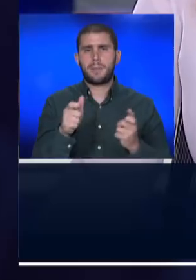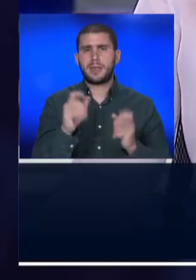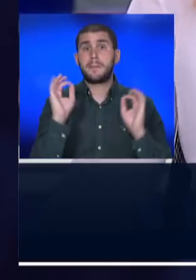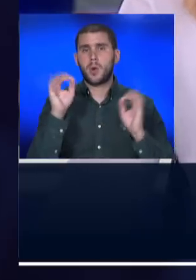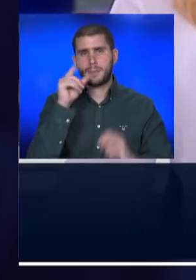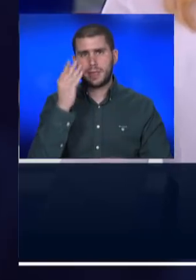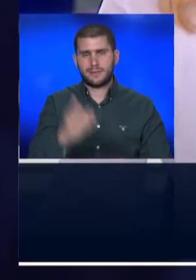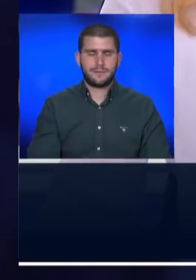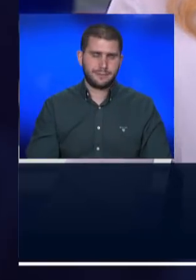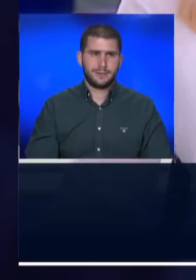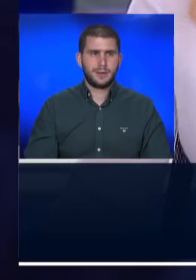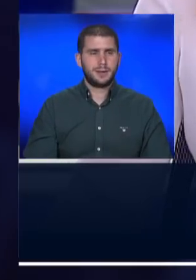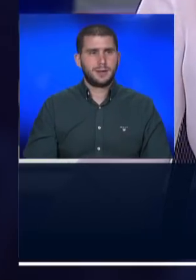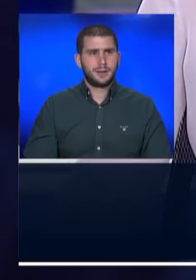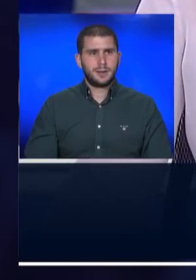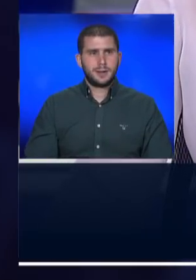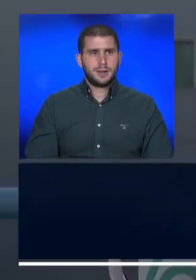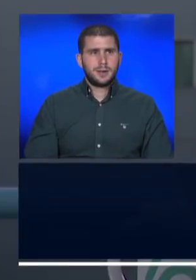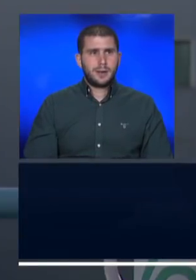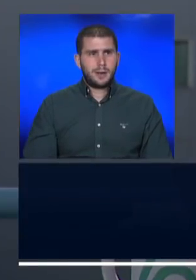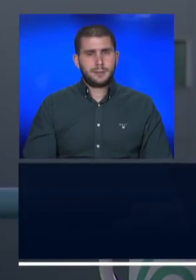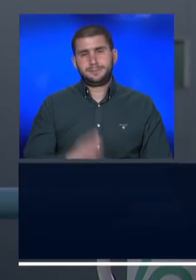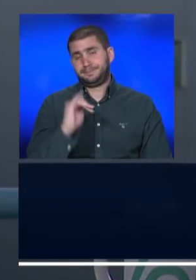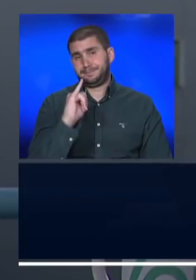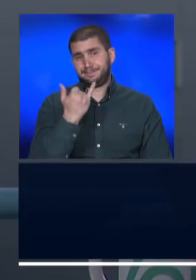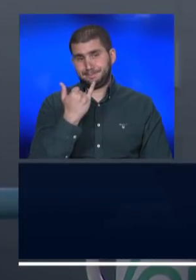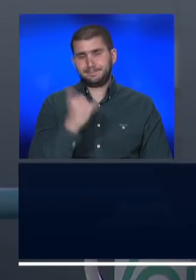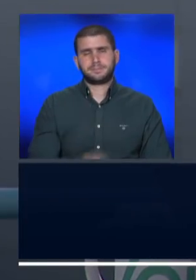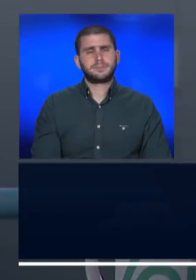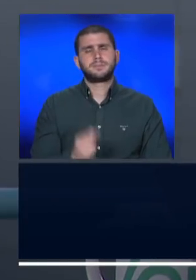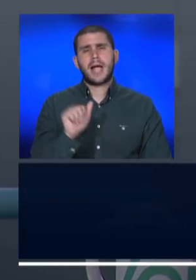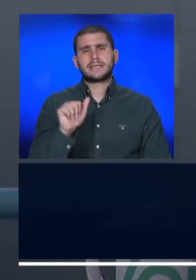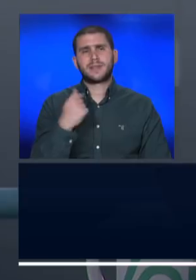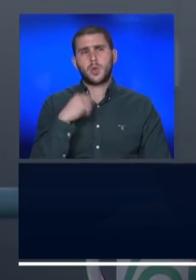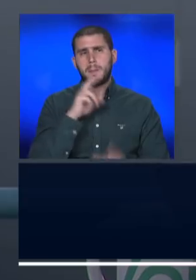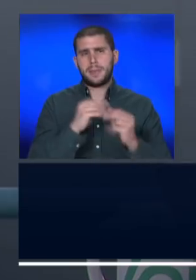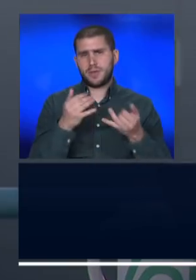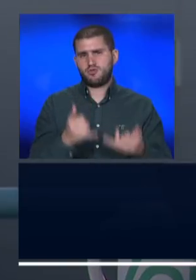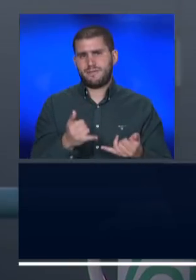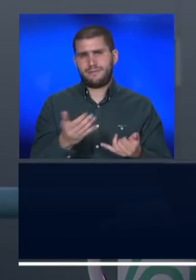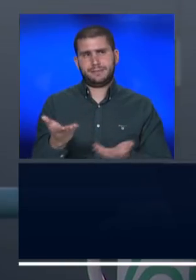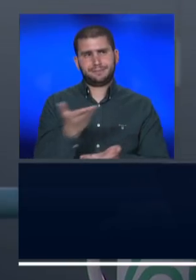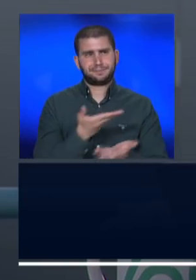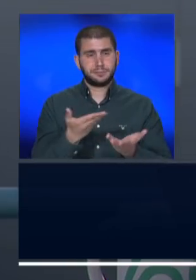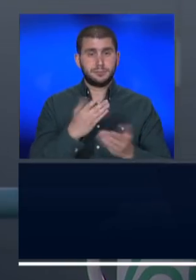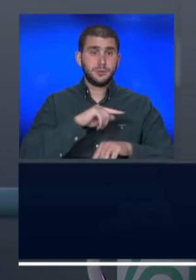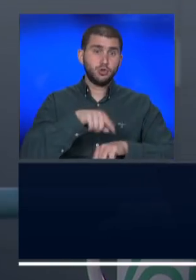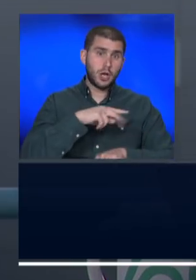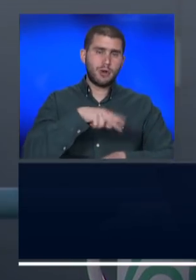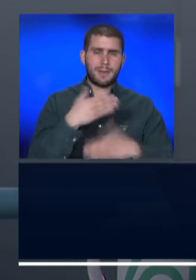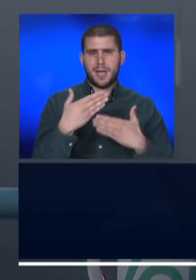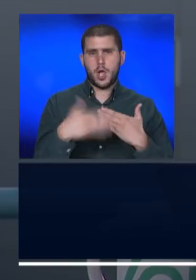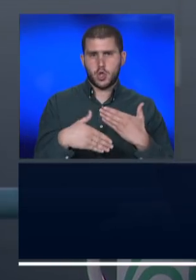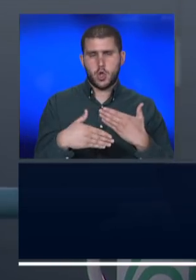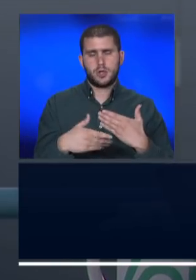מואב. כן, מיכל, אסף, אנחנו מדברים כאן בשעה, שעתיים האחרונות, אולי